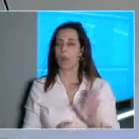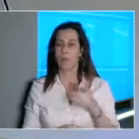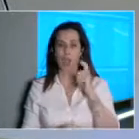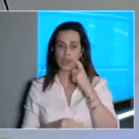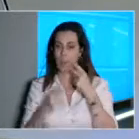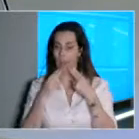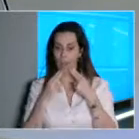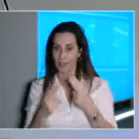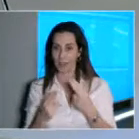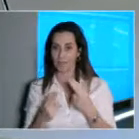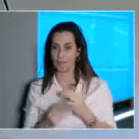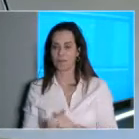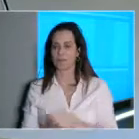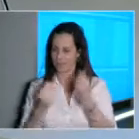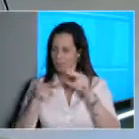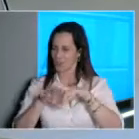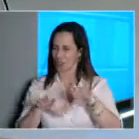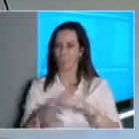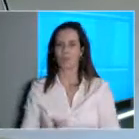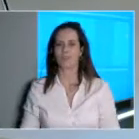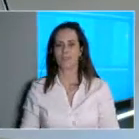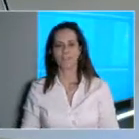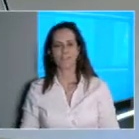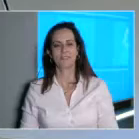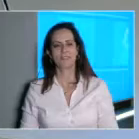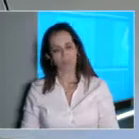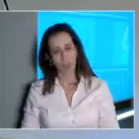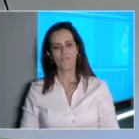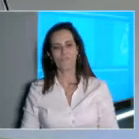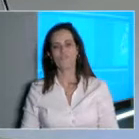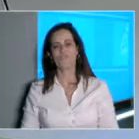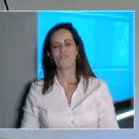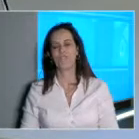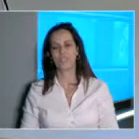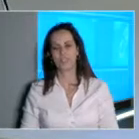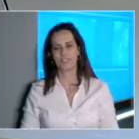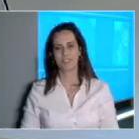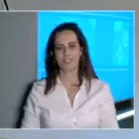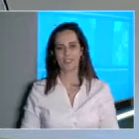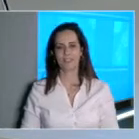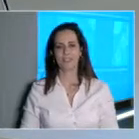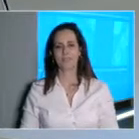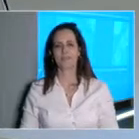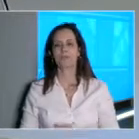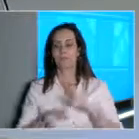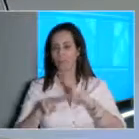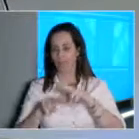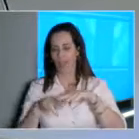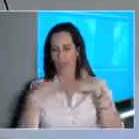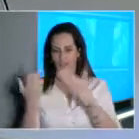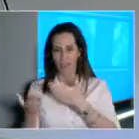ברק יובל, עוד מעט, תישארו איתנו. אוקיי, טוב, תודה רבה לך נדב, אנחנו נשוב